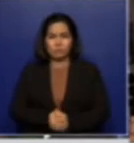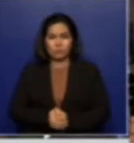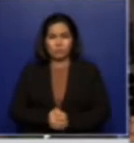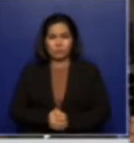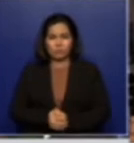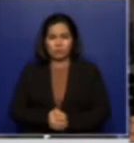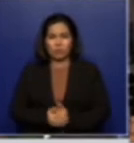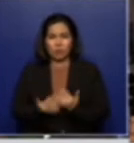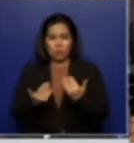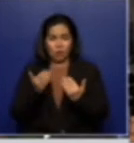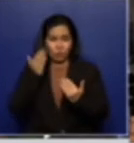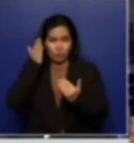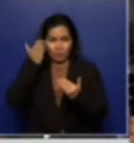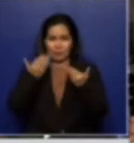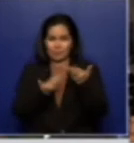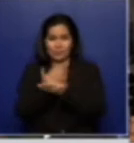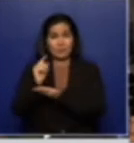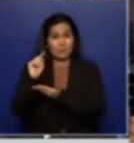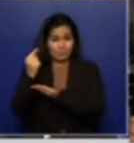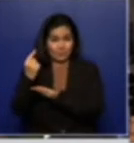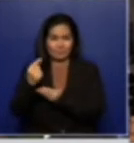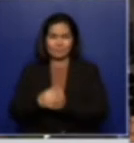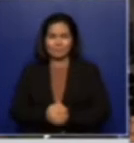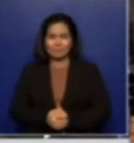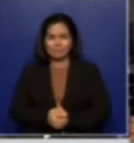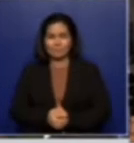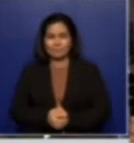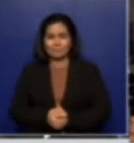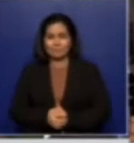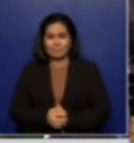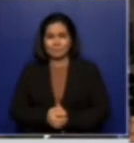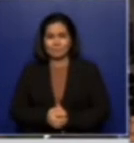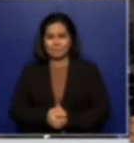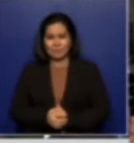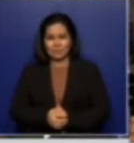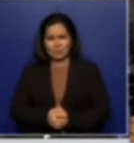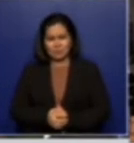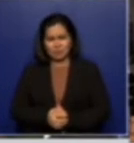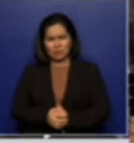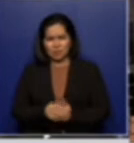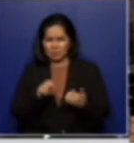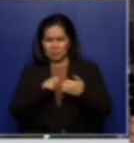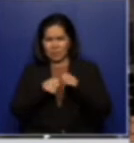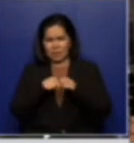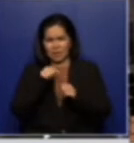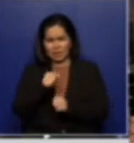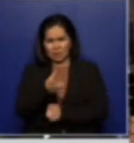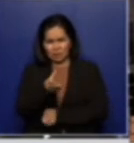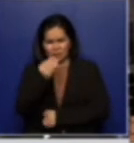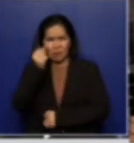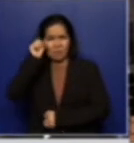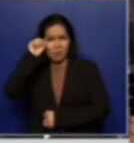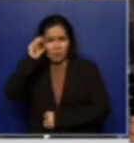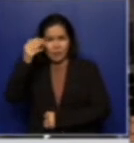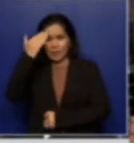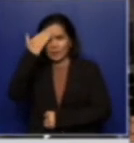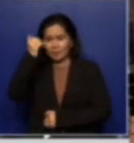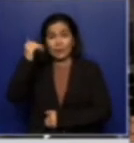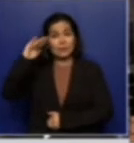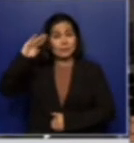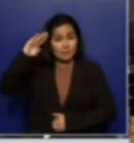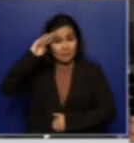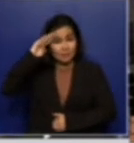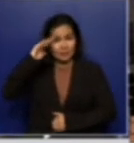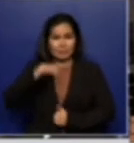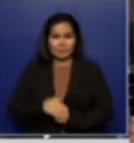มีการพิจารณาใหม่ท่านประธานครับผมไม่เข้าใจว่าทำไมทหารนั้นไ